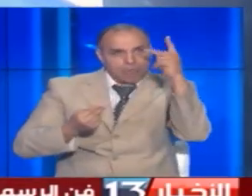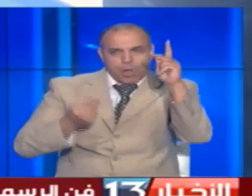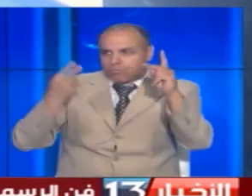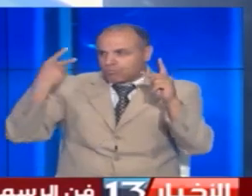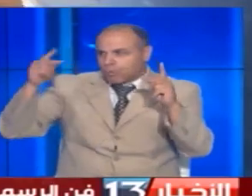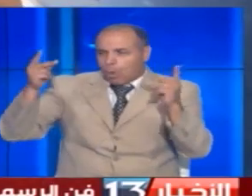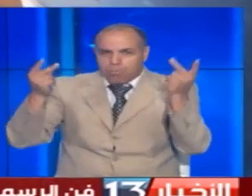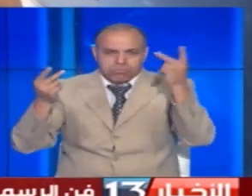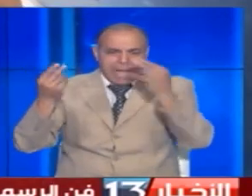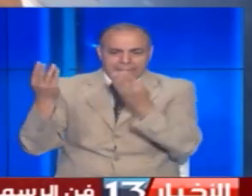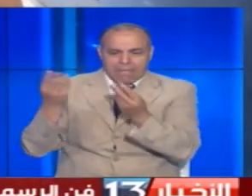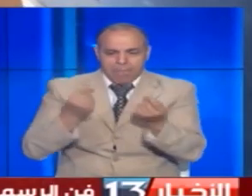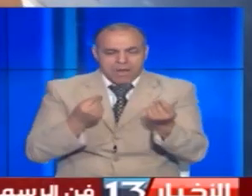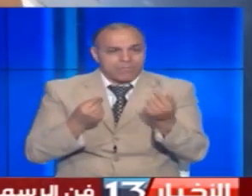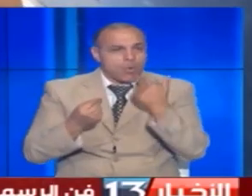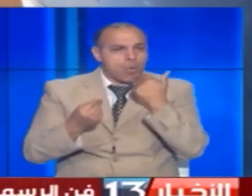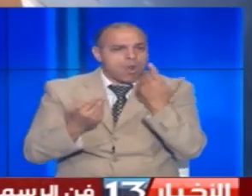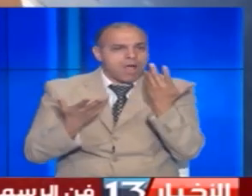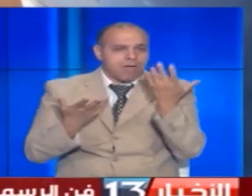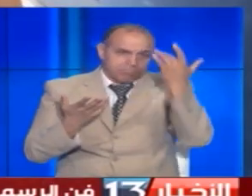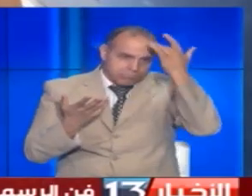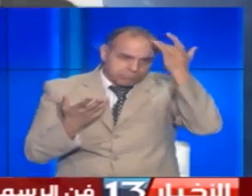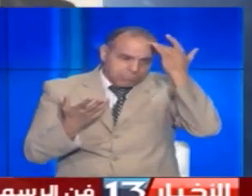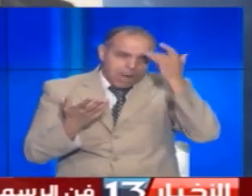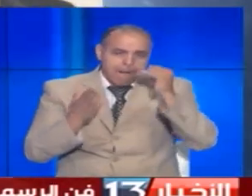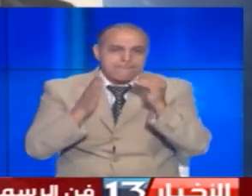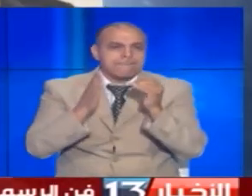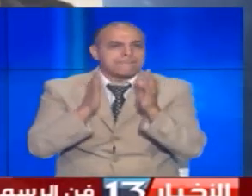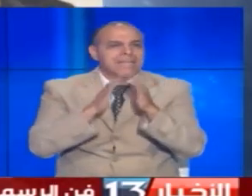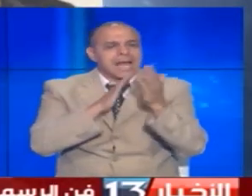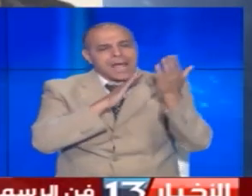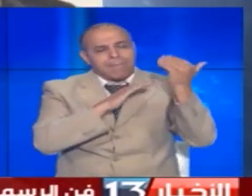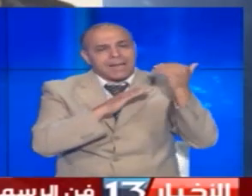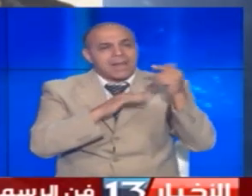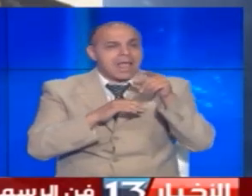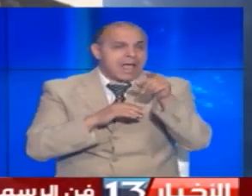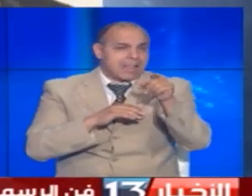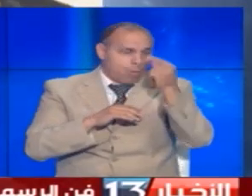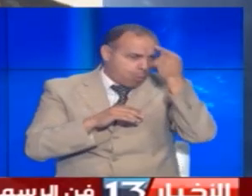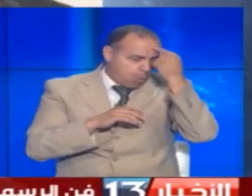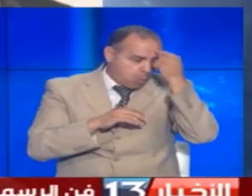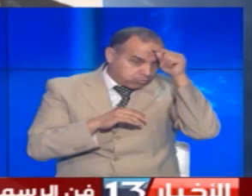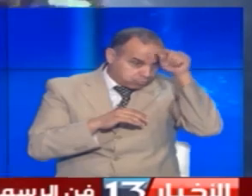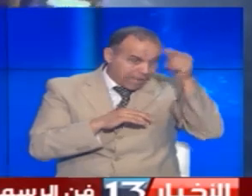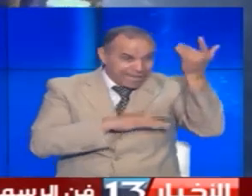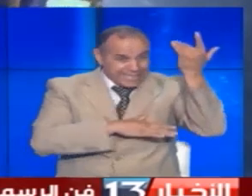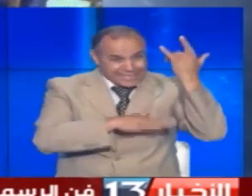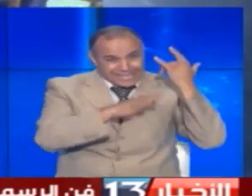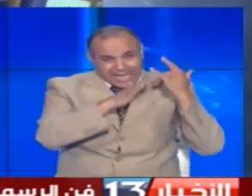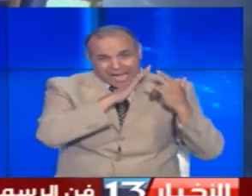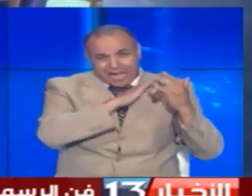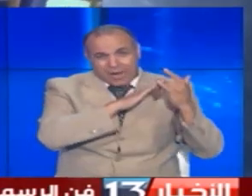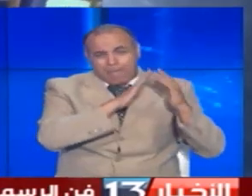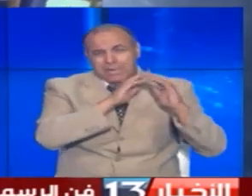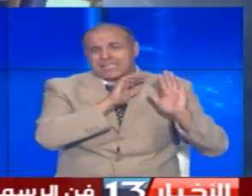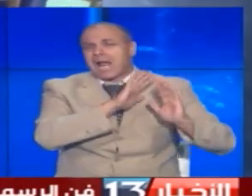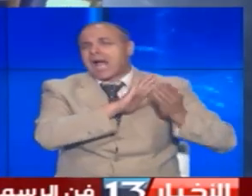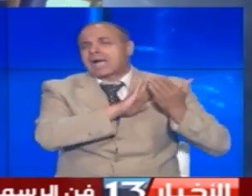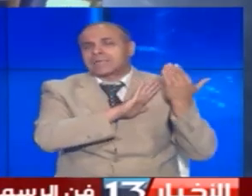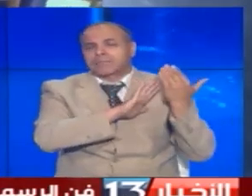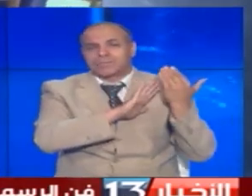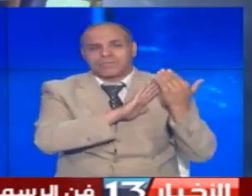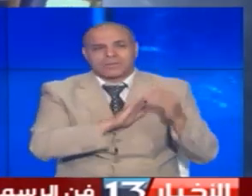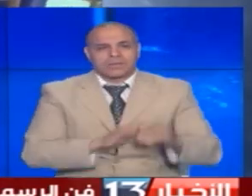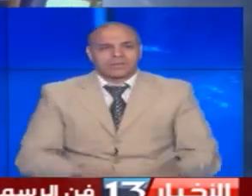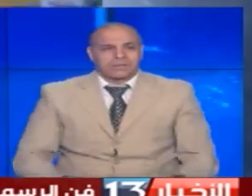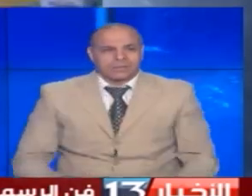الطبيعه ومما تحت فيه مدينه ليبر وليس العتيقه التي يمتد تاريخها الى الحضاره المصريه القديمه من